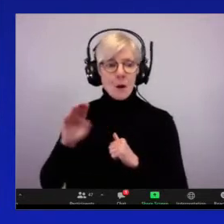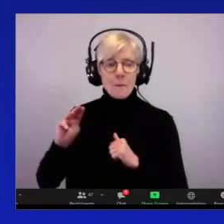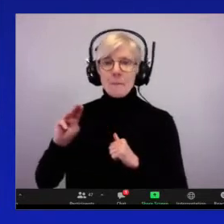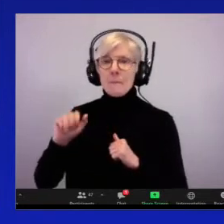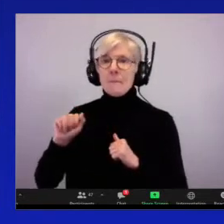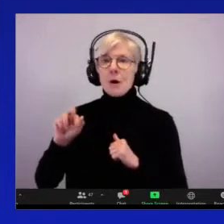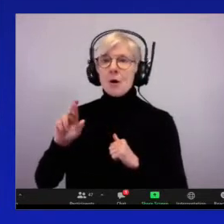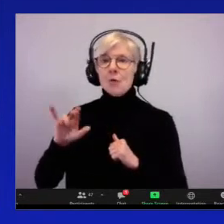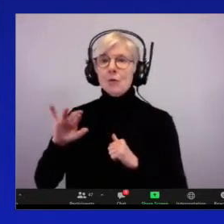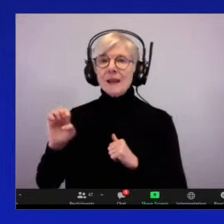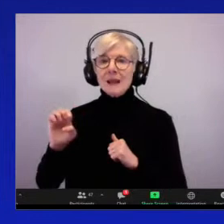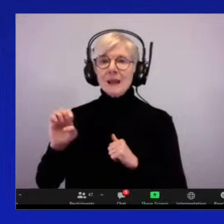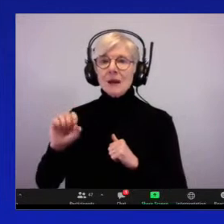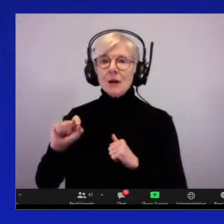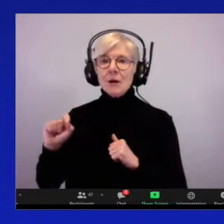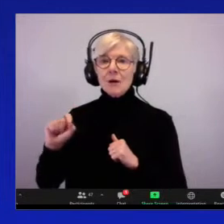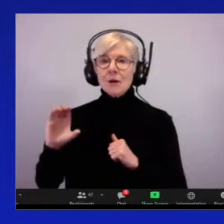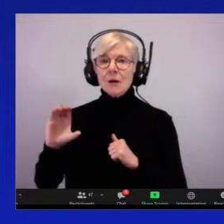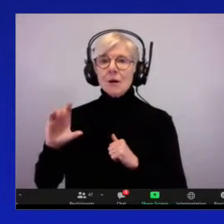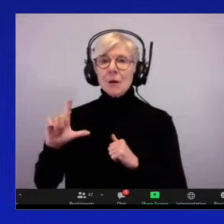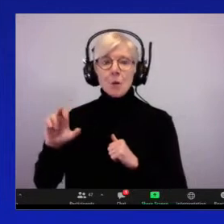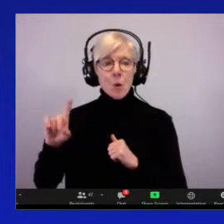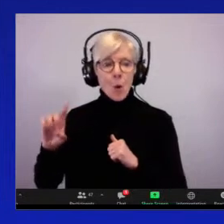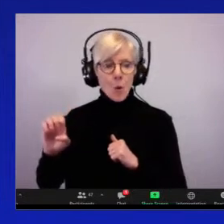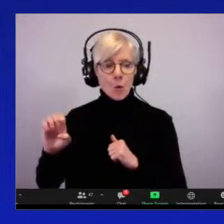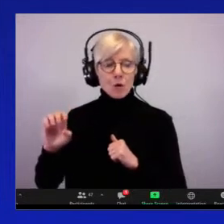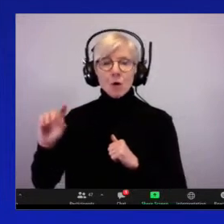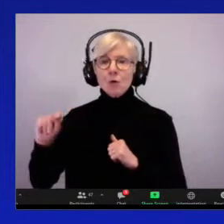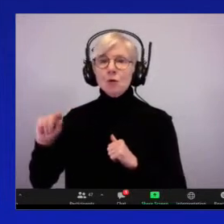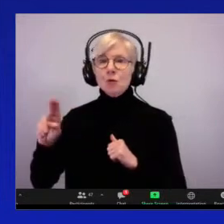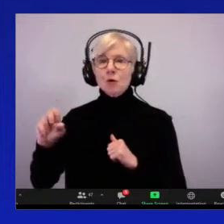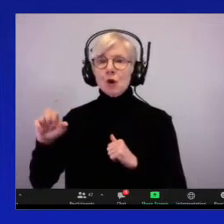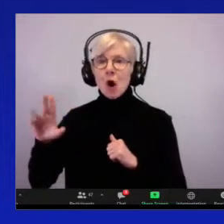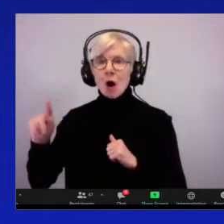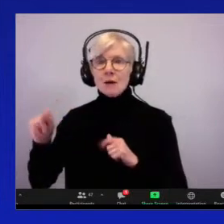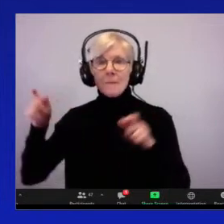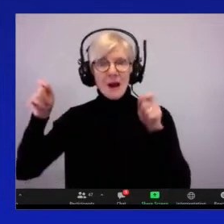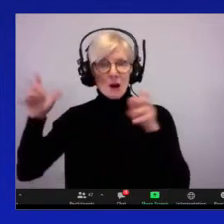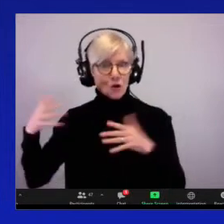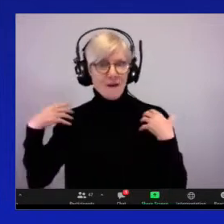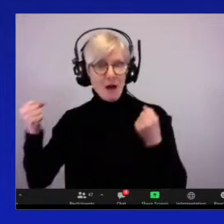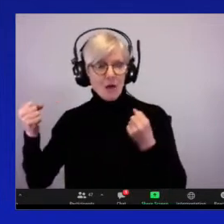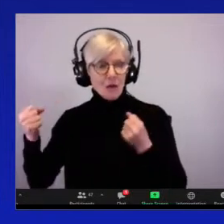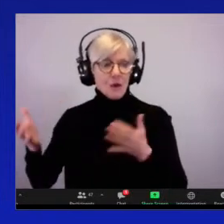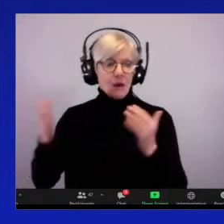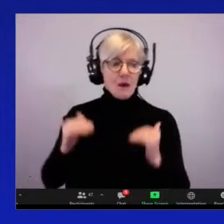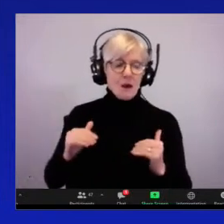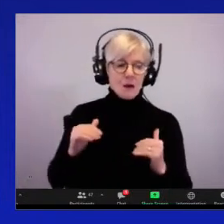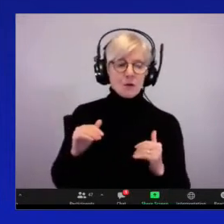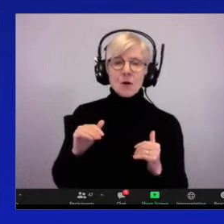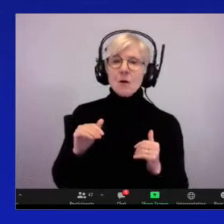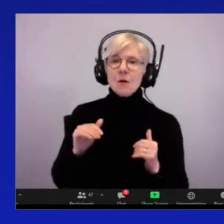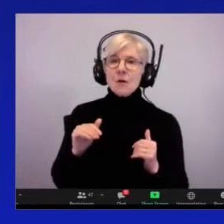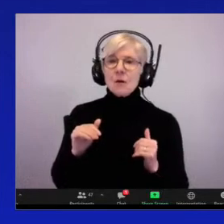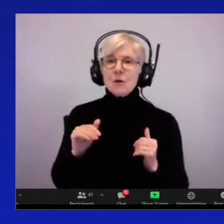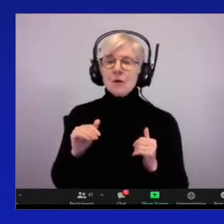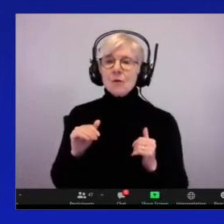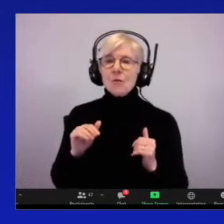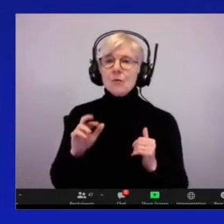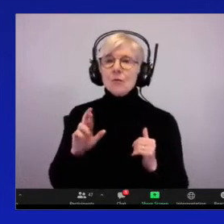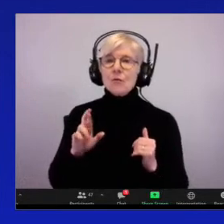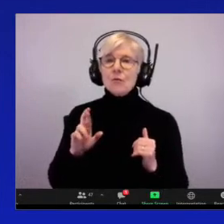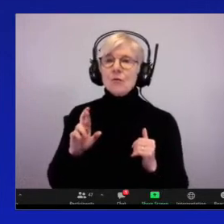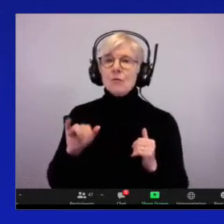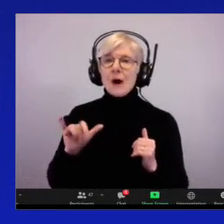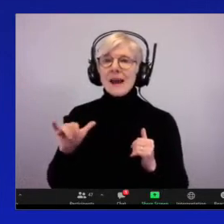Turcotte, Manager of Immunization at Ottawa Public Health, gestionnaire de l'unité de la vaccination, Santé publique Ottawa, and